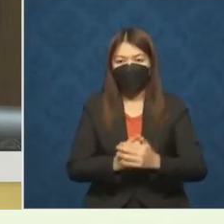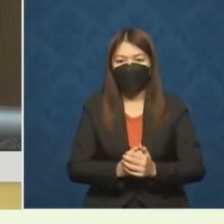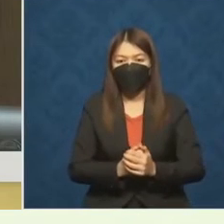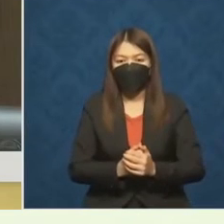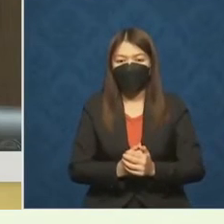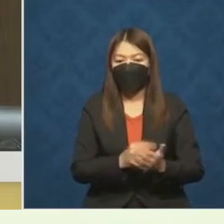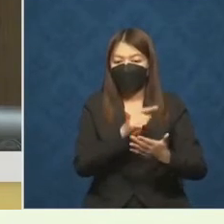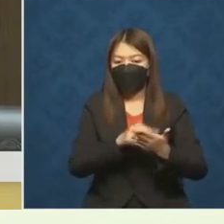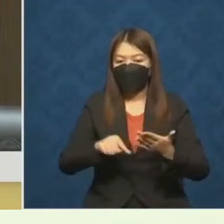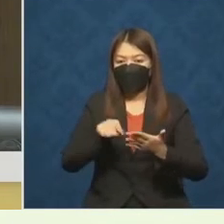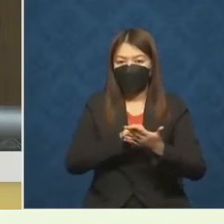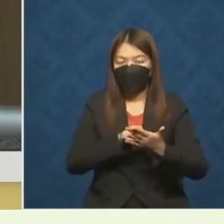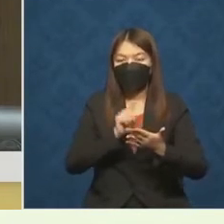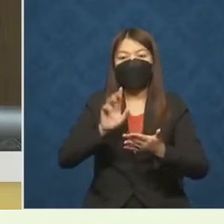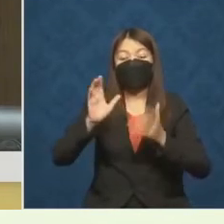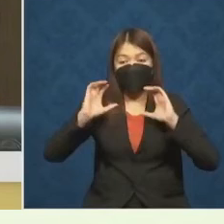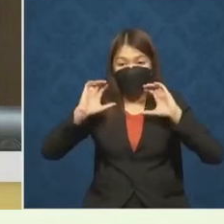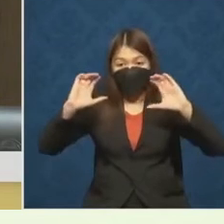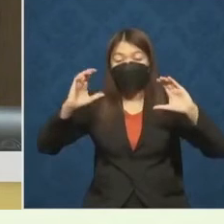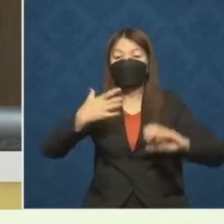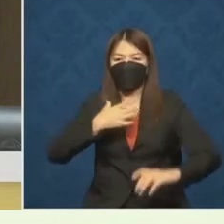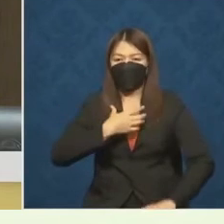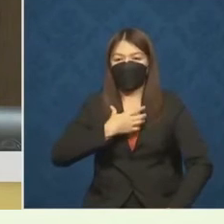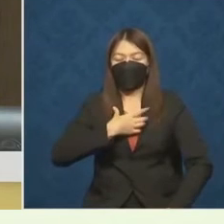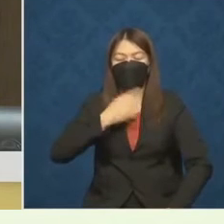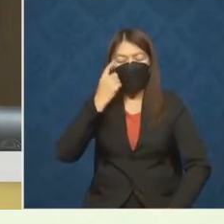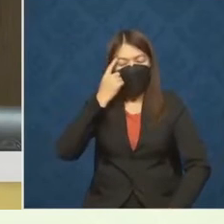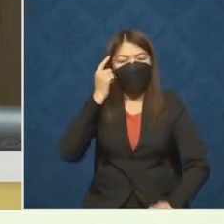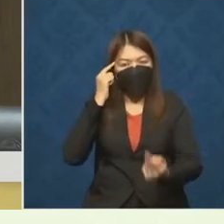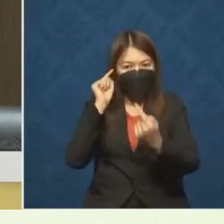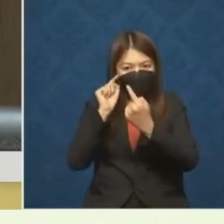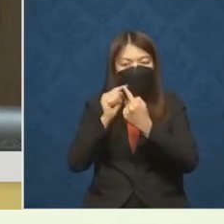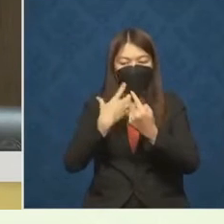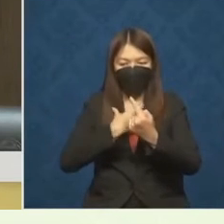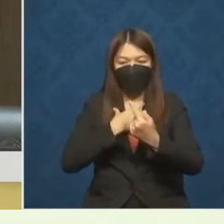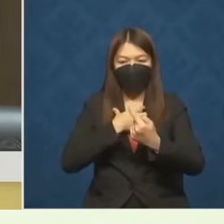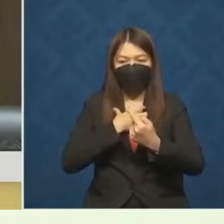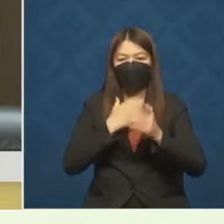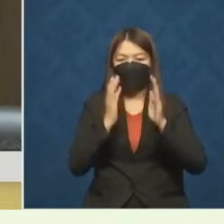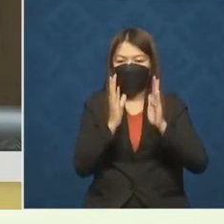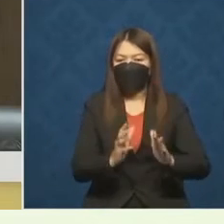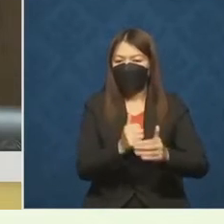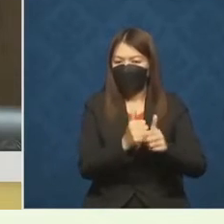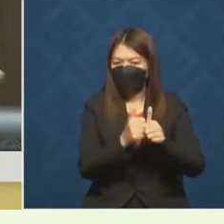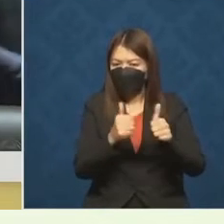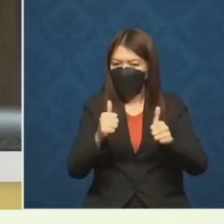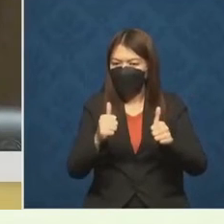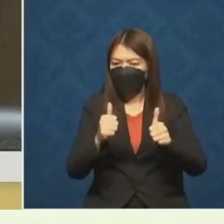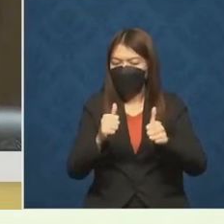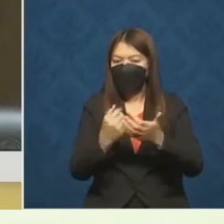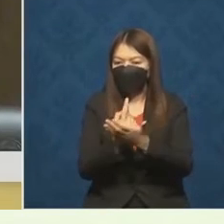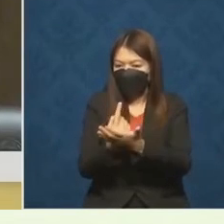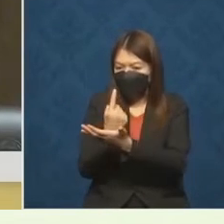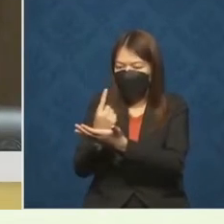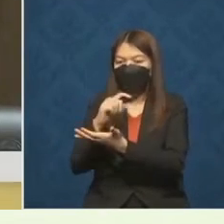ในการเลือกตั้งเนี่ยผมเชื่อว่ารัฐบาลคงต้องการหรือมีเป้าหมายเพื่อจะให้ได้คนดีเป็นผู้แทนนะครับให้บ